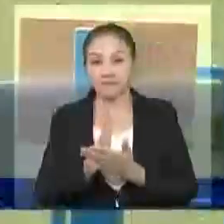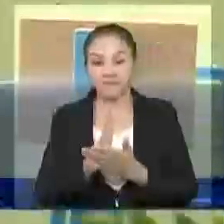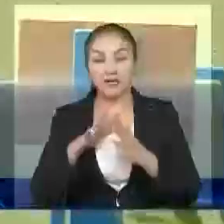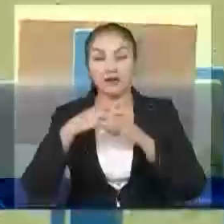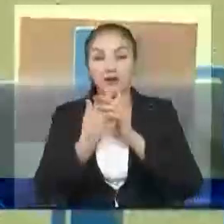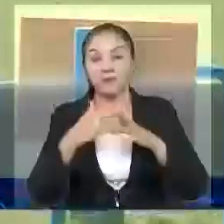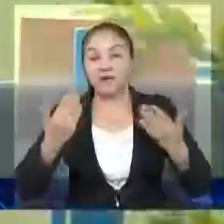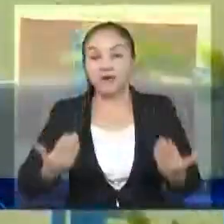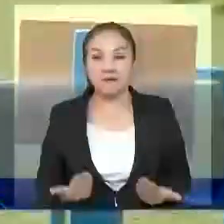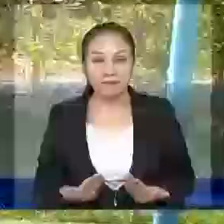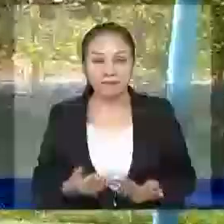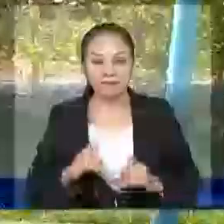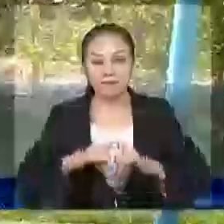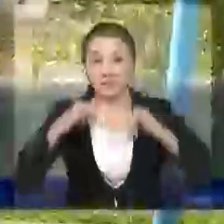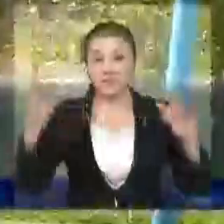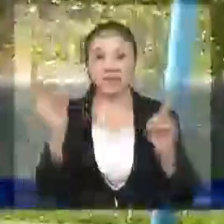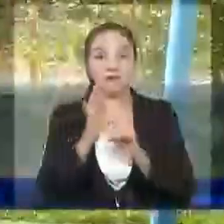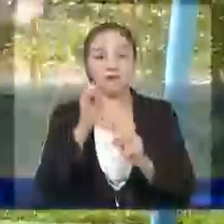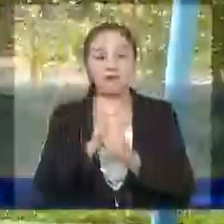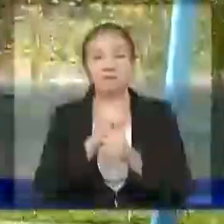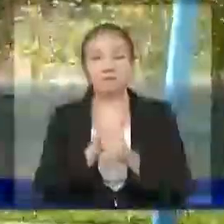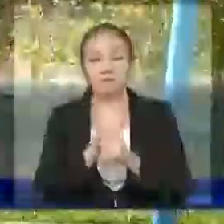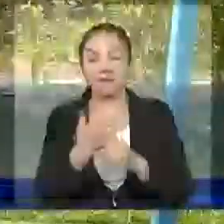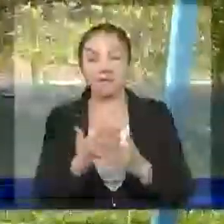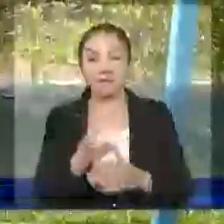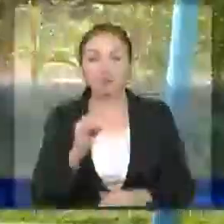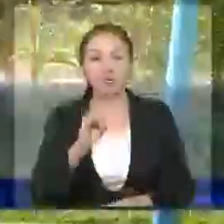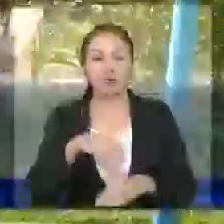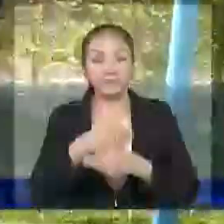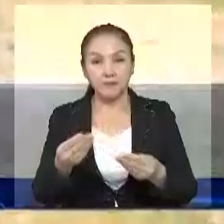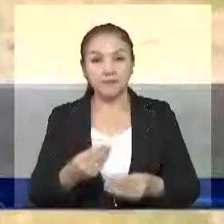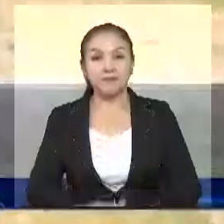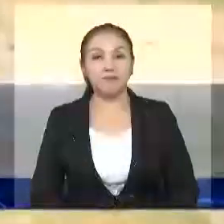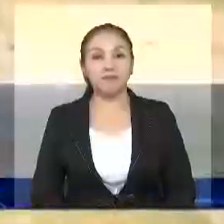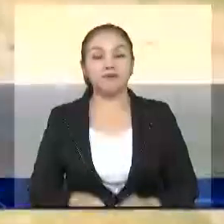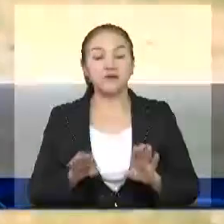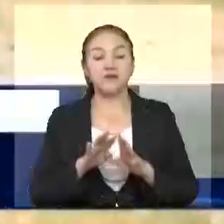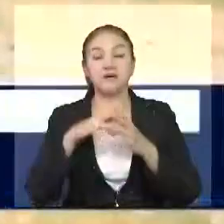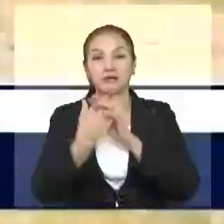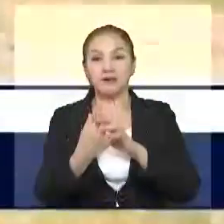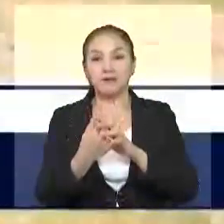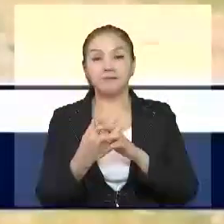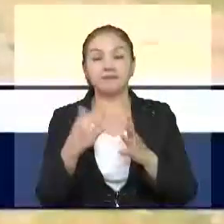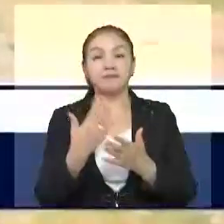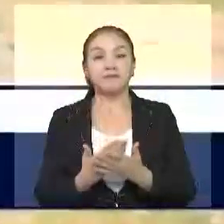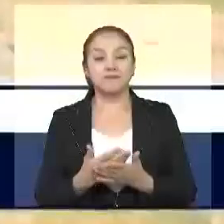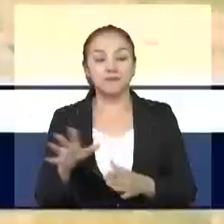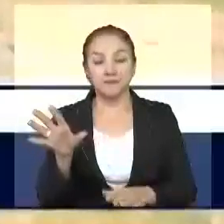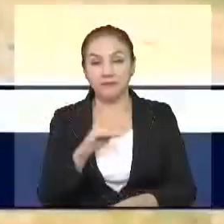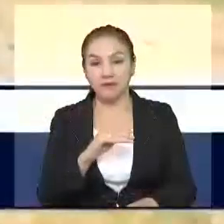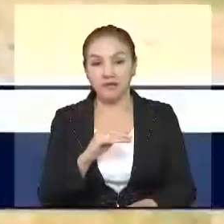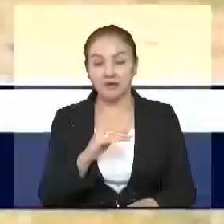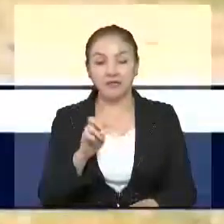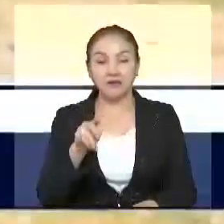жерлерде өмір сүру сапасын арттыру мақсатында жасалған жұмыстар нәтижесін беріп келеді. Осы ауылдың негізі бәрі